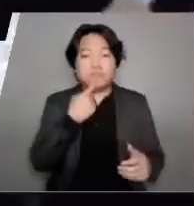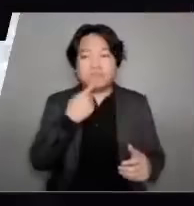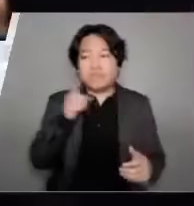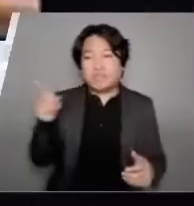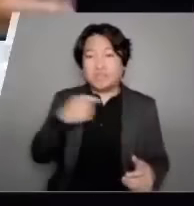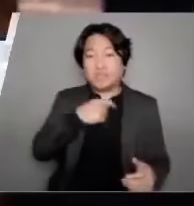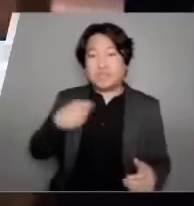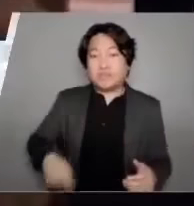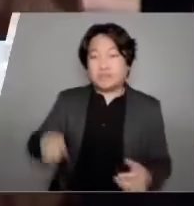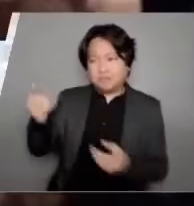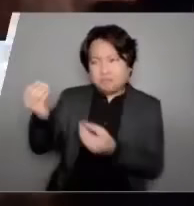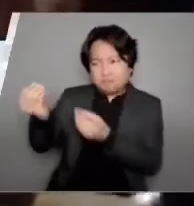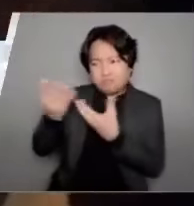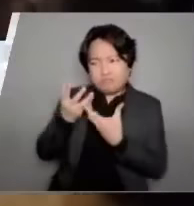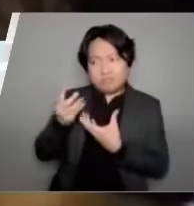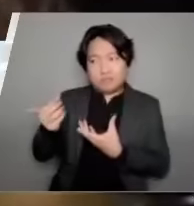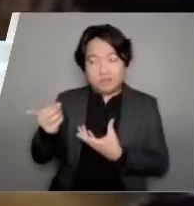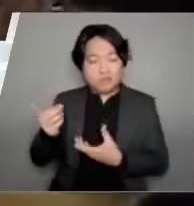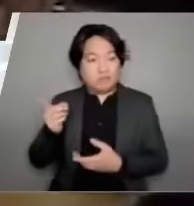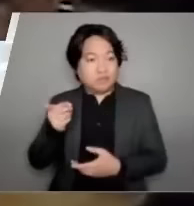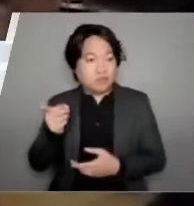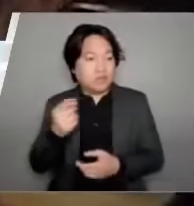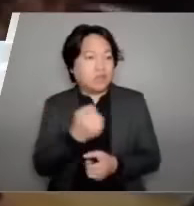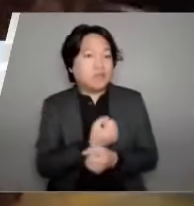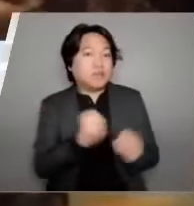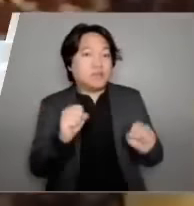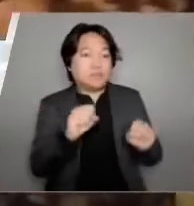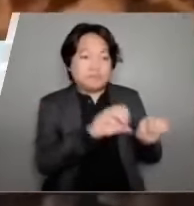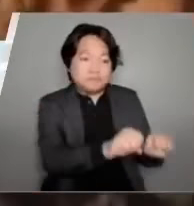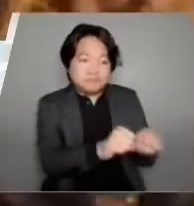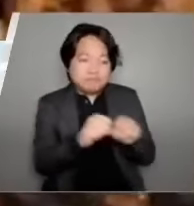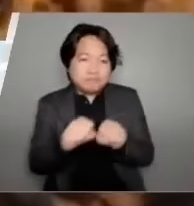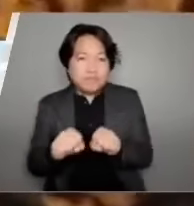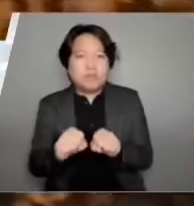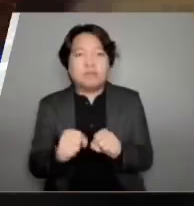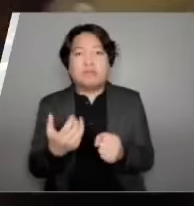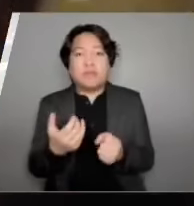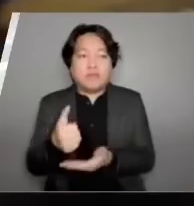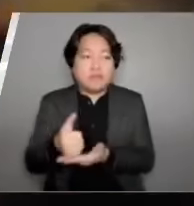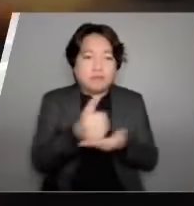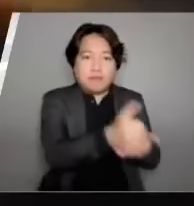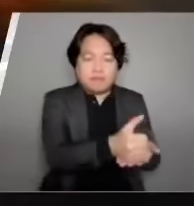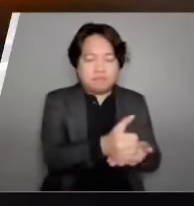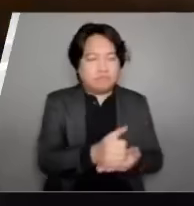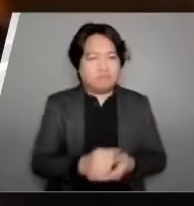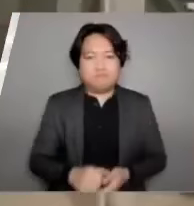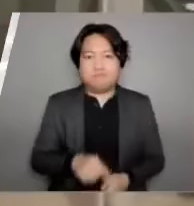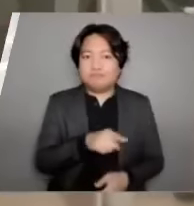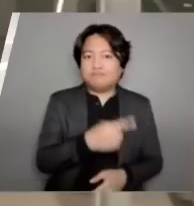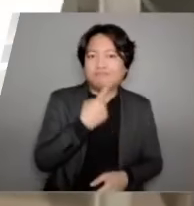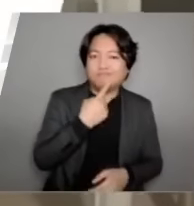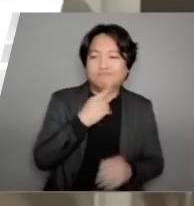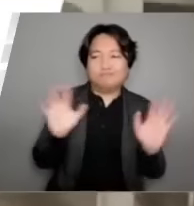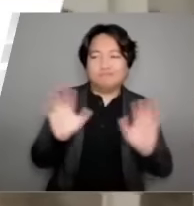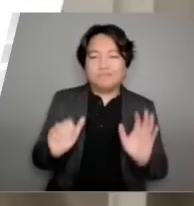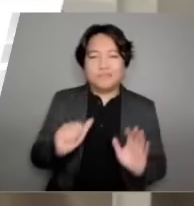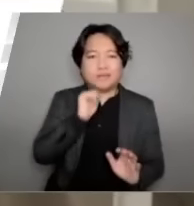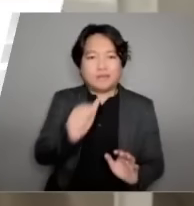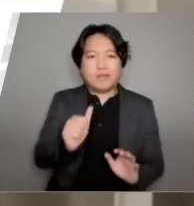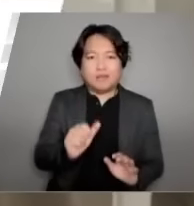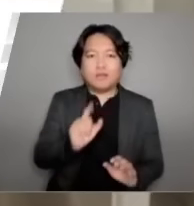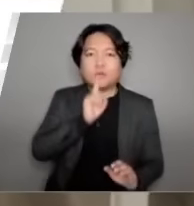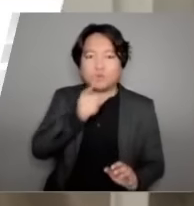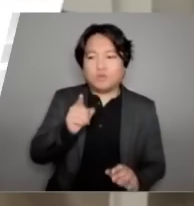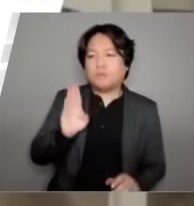ng isa sa mga sugatan, isang bangka na mga Pilipino ang sumaklolo at naghatid sa kanila sa BRP Sintangan. Noong time po nang nirescue